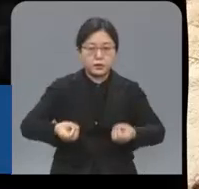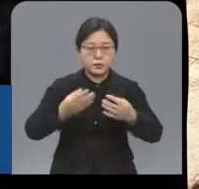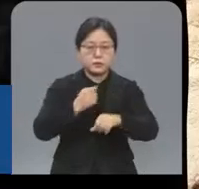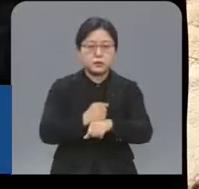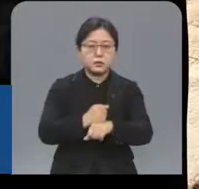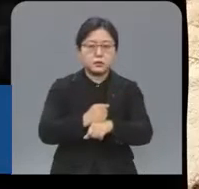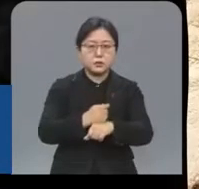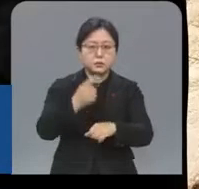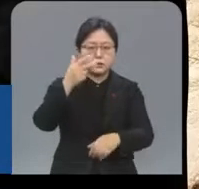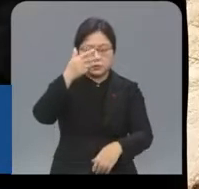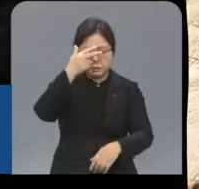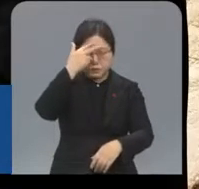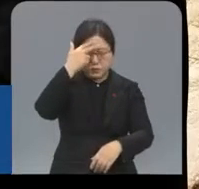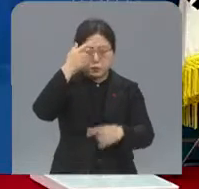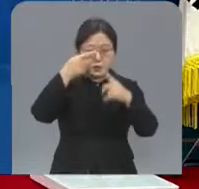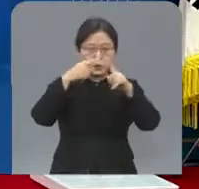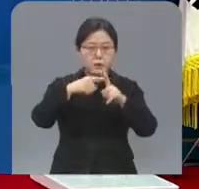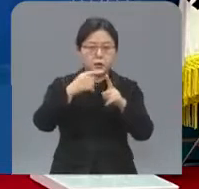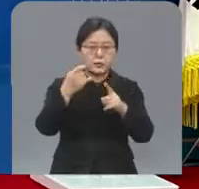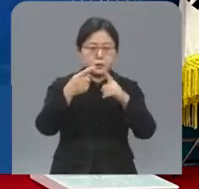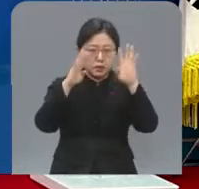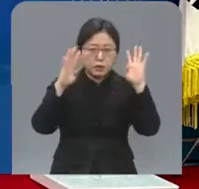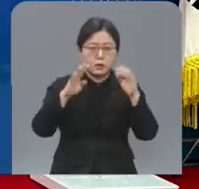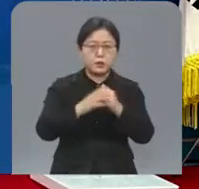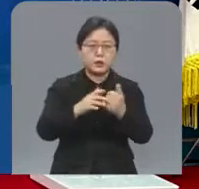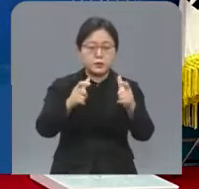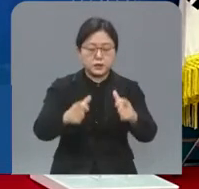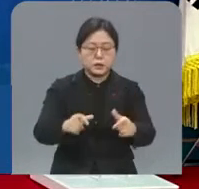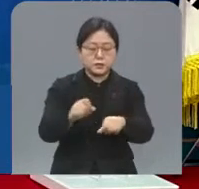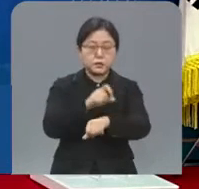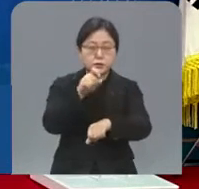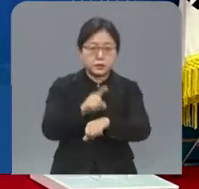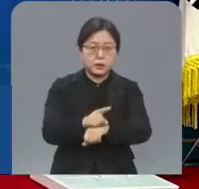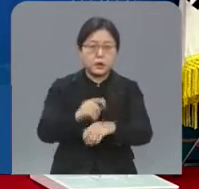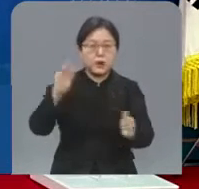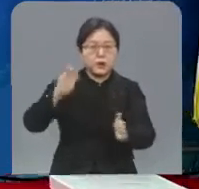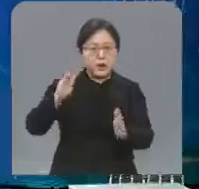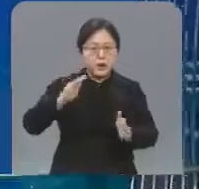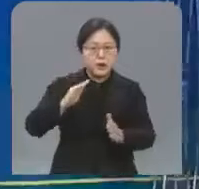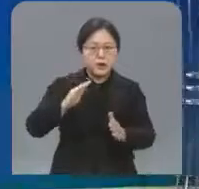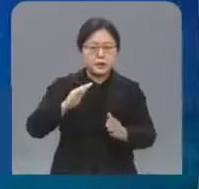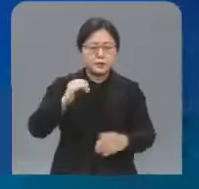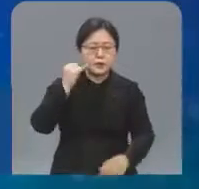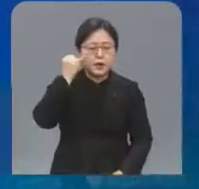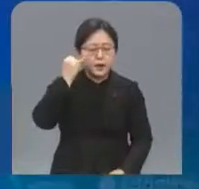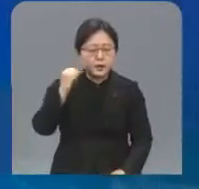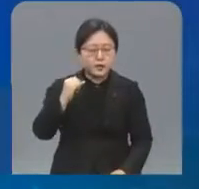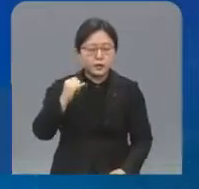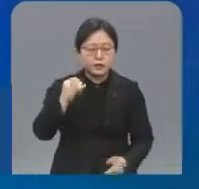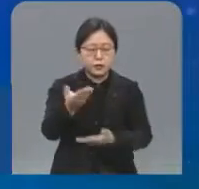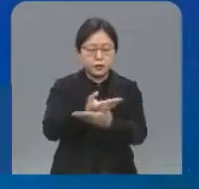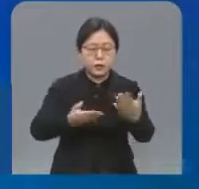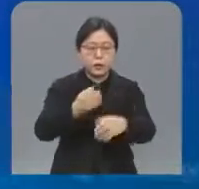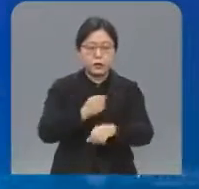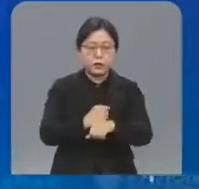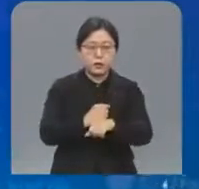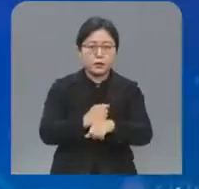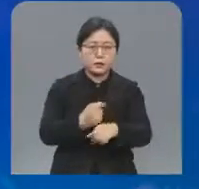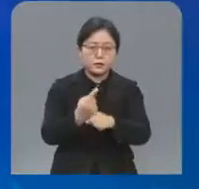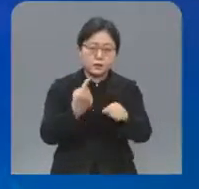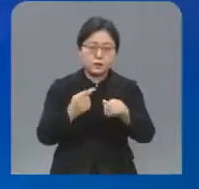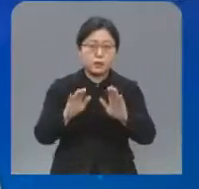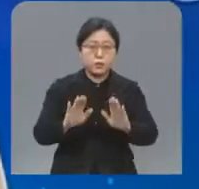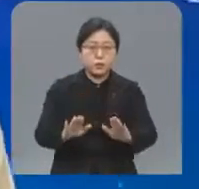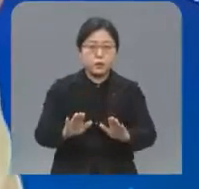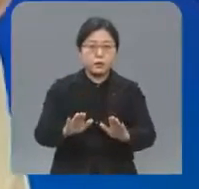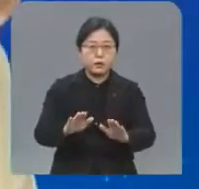자리에서 조선 간호대학 음 혁신 지원 사업에 지역적 특성과 학생들의 참신한 창의력 등이 될 공유 했고 작년에 이어